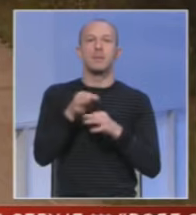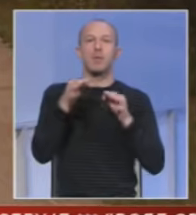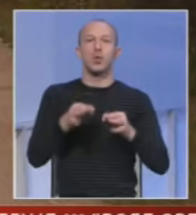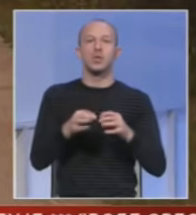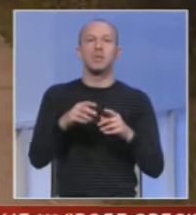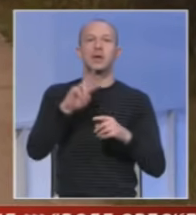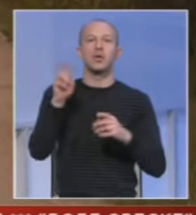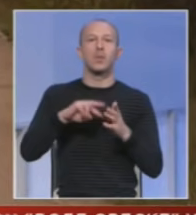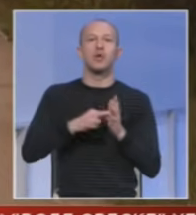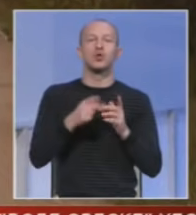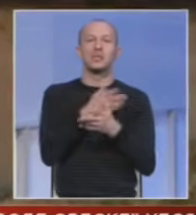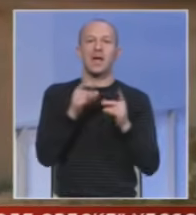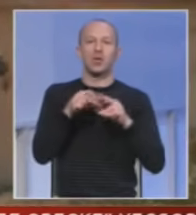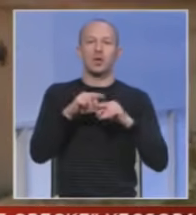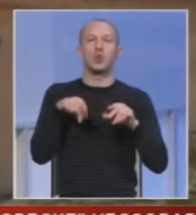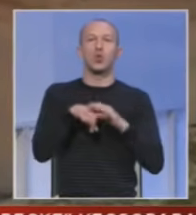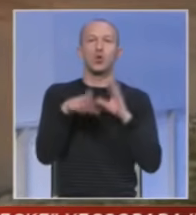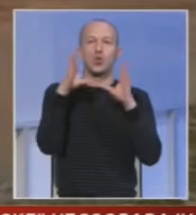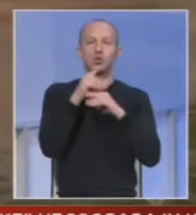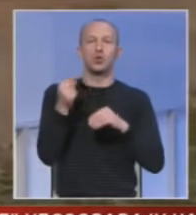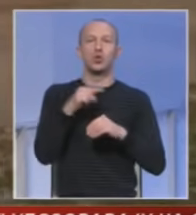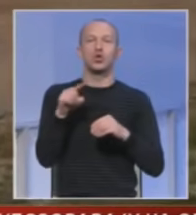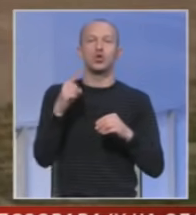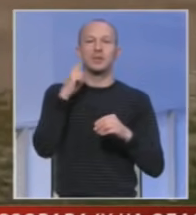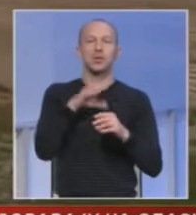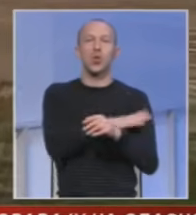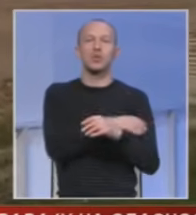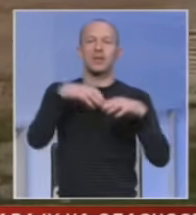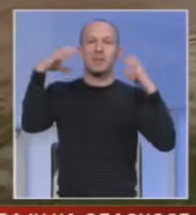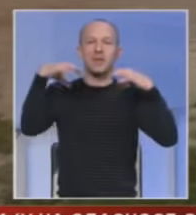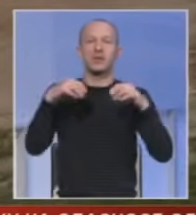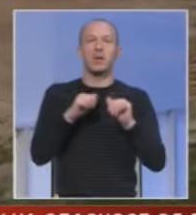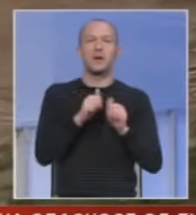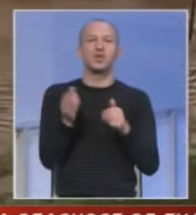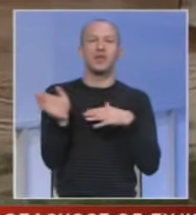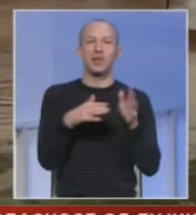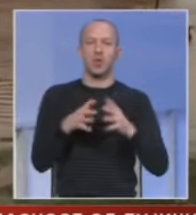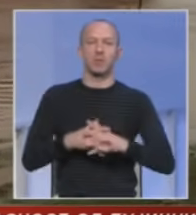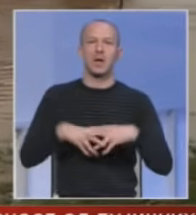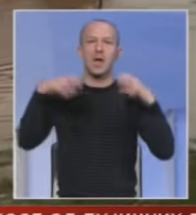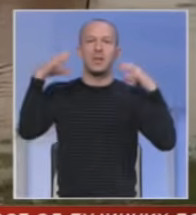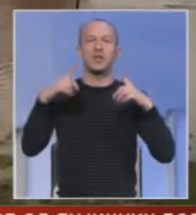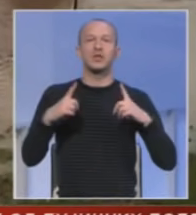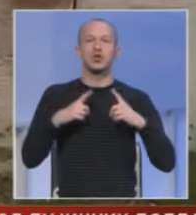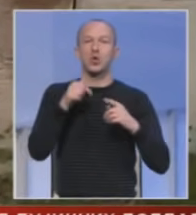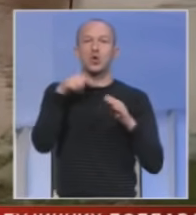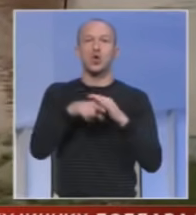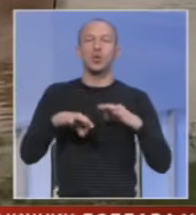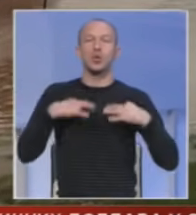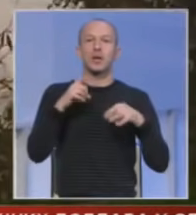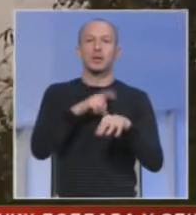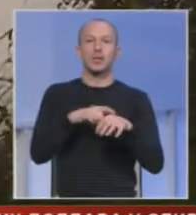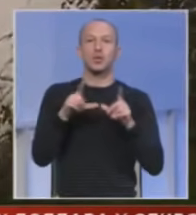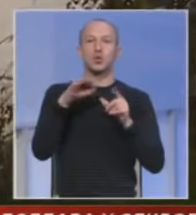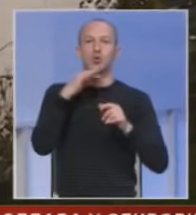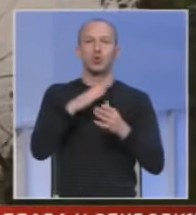prognozama Hidrometeorološkog zavoda u toku noći doći će do znatno oslabljenih padavina praćenih vjetrom. Padavine se očekuju i tokom jutarnjih sati